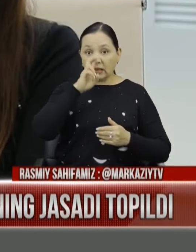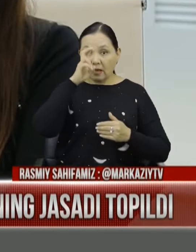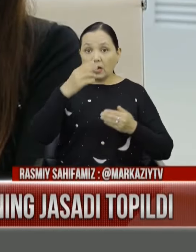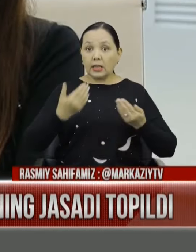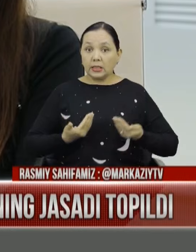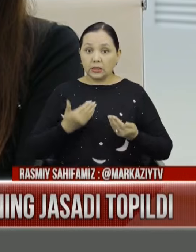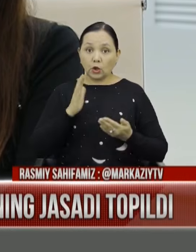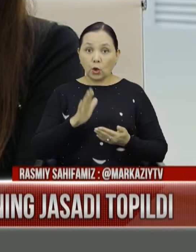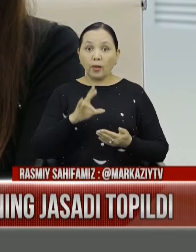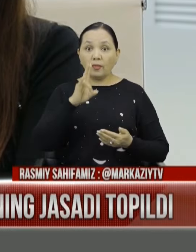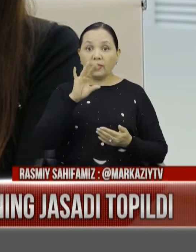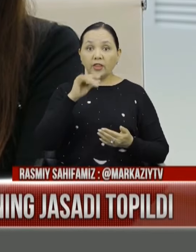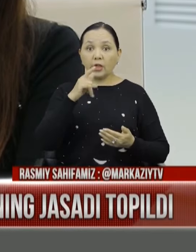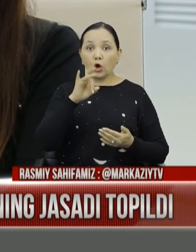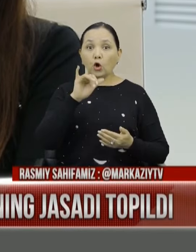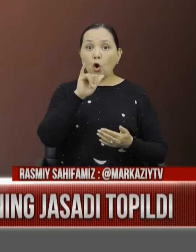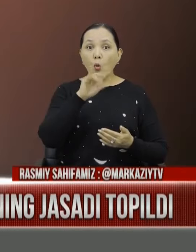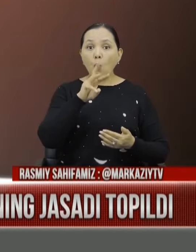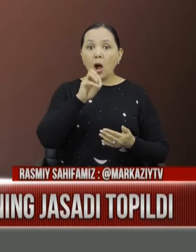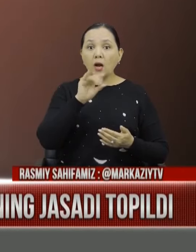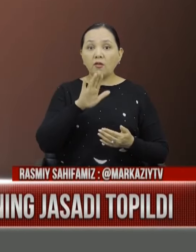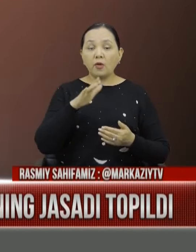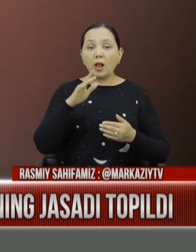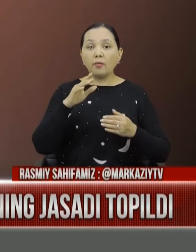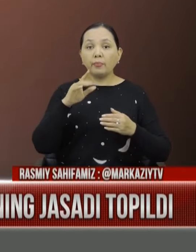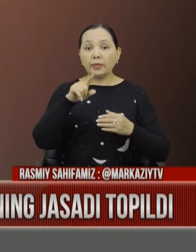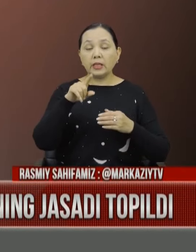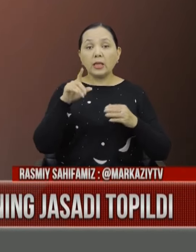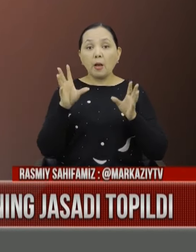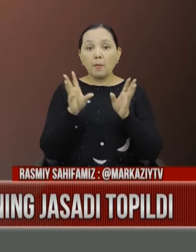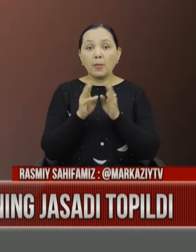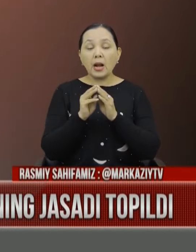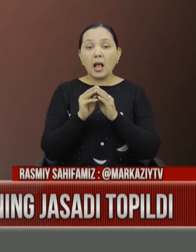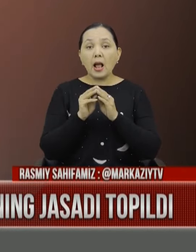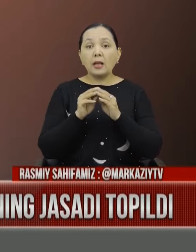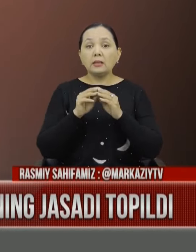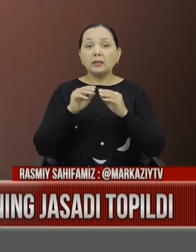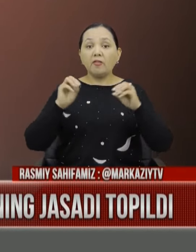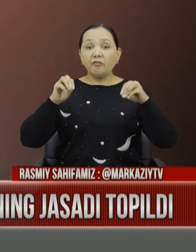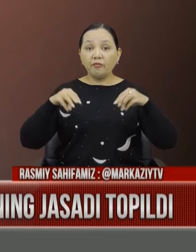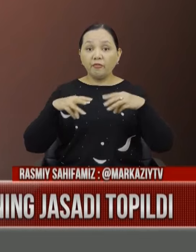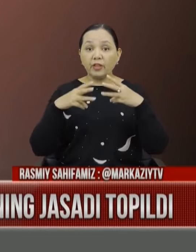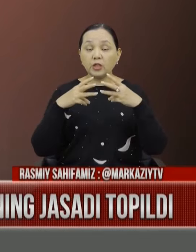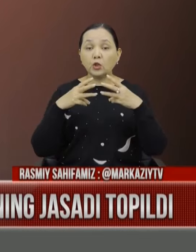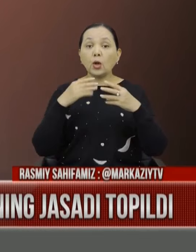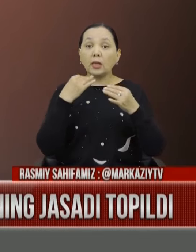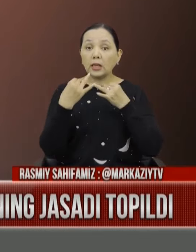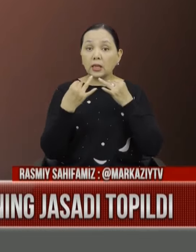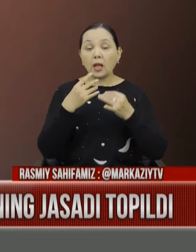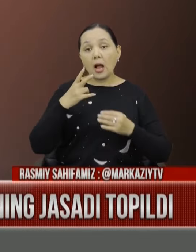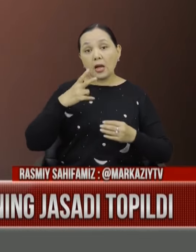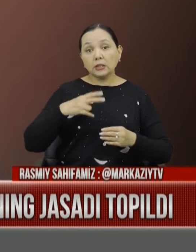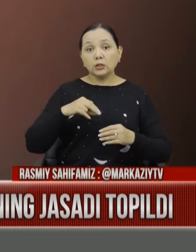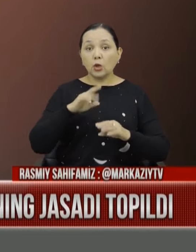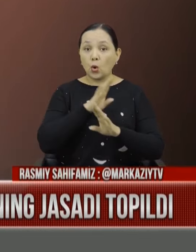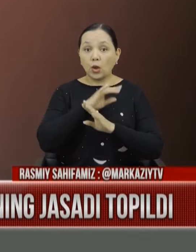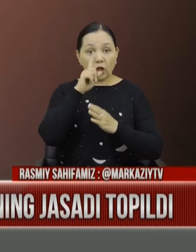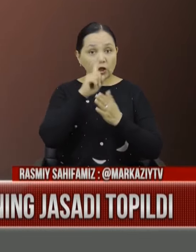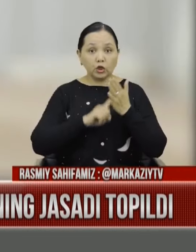istiqomat qilayotgan Nigora Umarova bilan video aloqa tarzida intervyu oldik. Afsuski, u haligacha qizining o'limiga